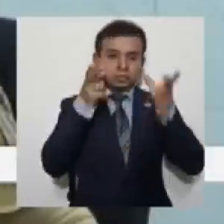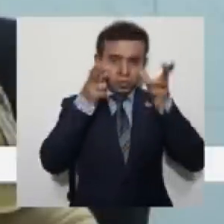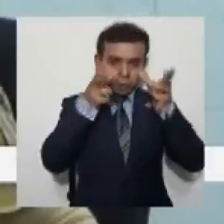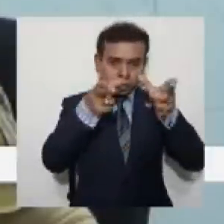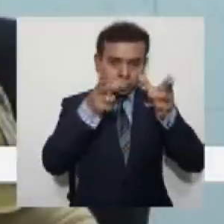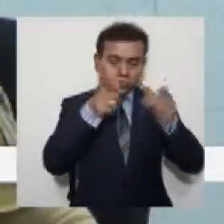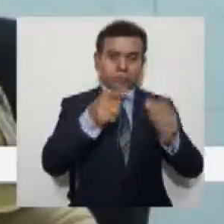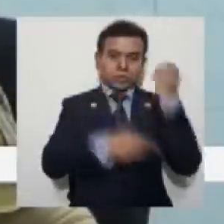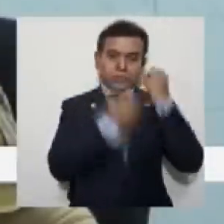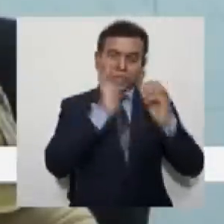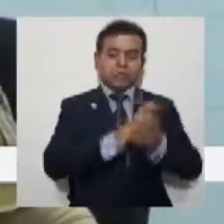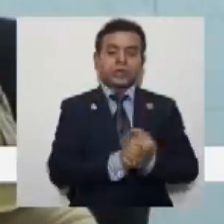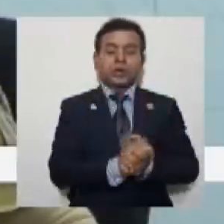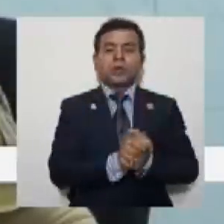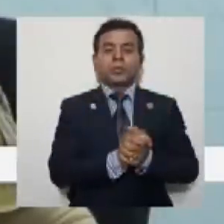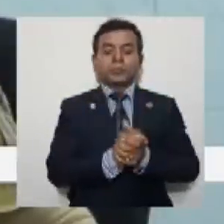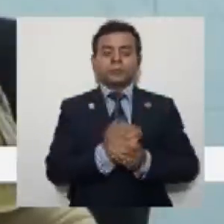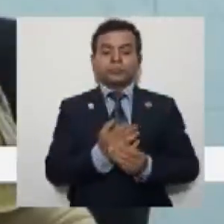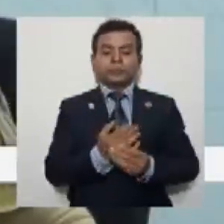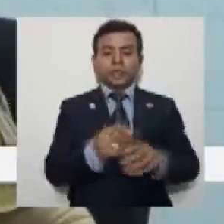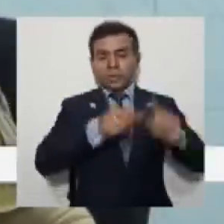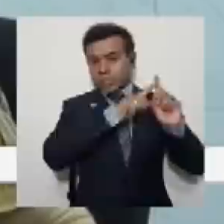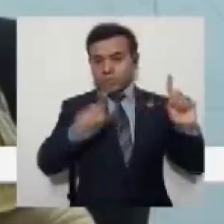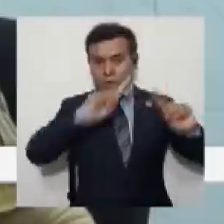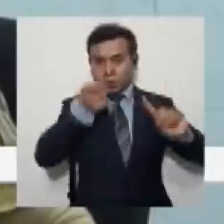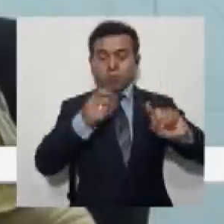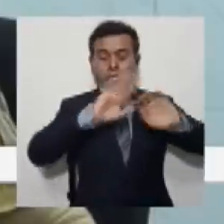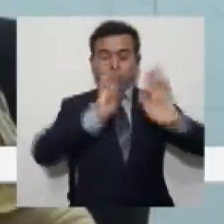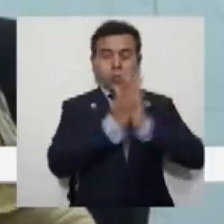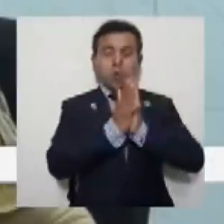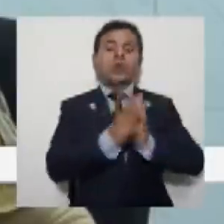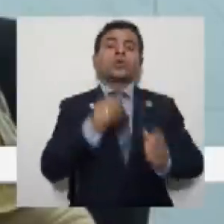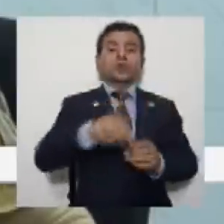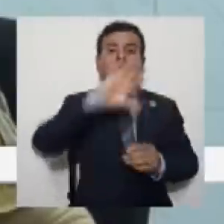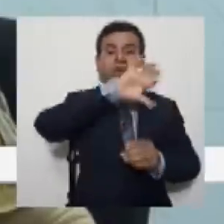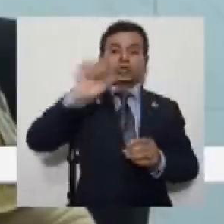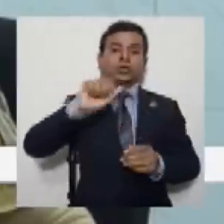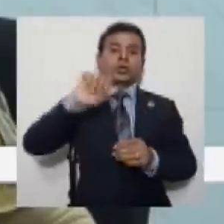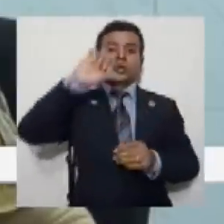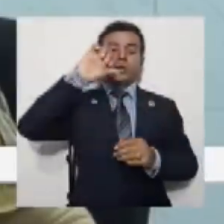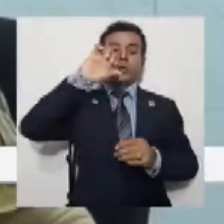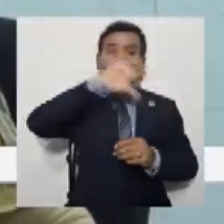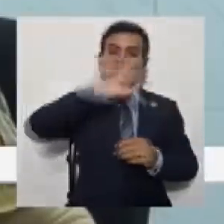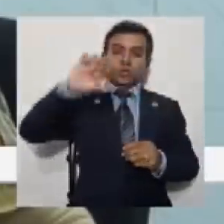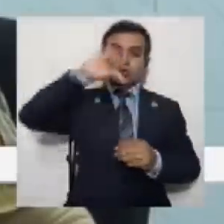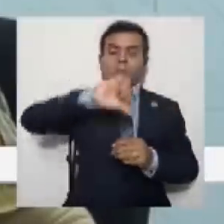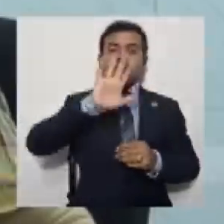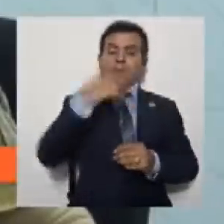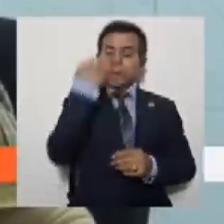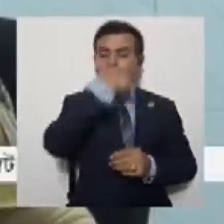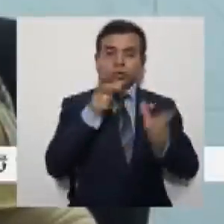995 জন অদ্যাবধি আইসোলেশনে 995 জন 24 ঘন্টা ছাড় পেয়েছে 28 জন এবং এ পর্যন্ত ছাড়